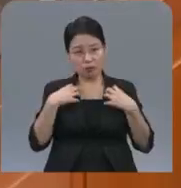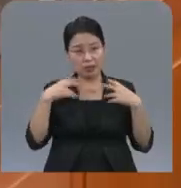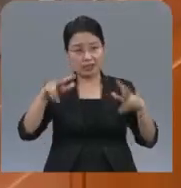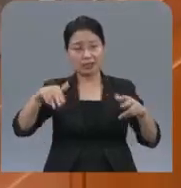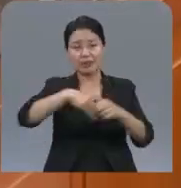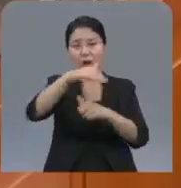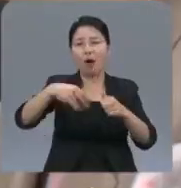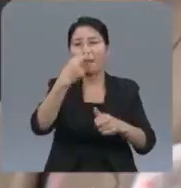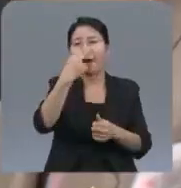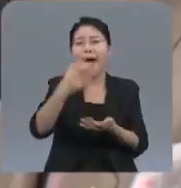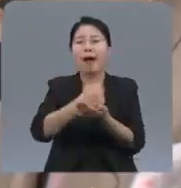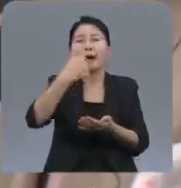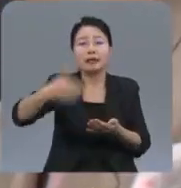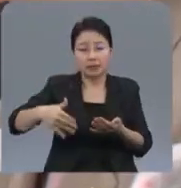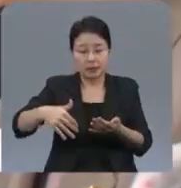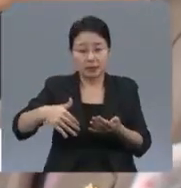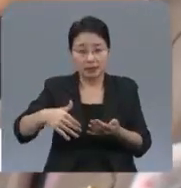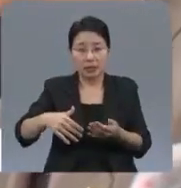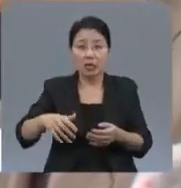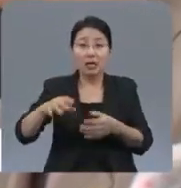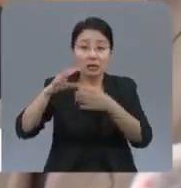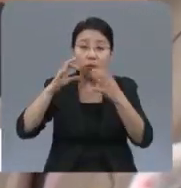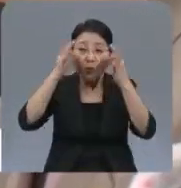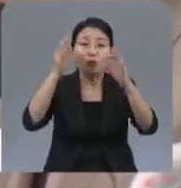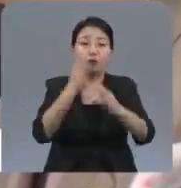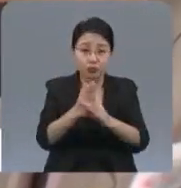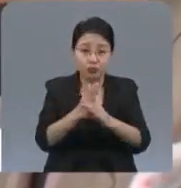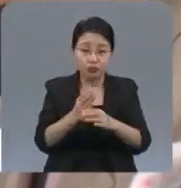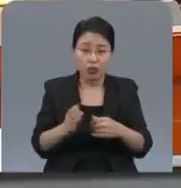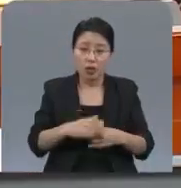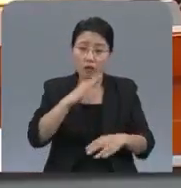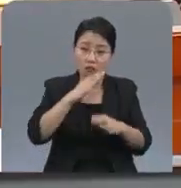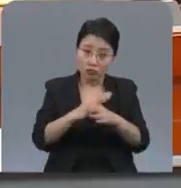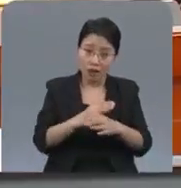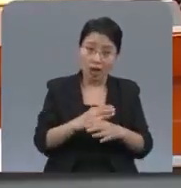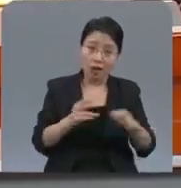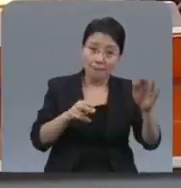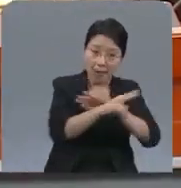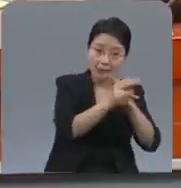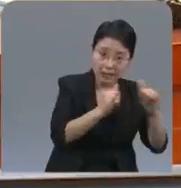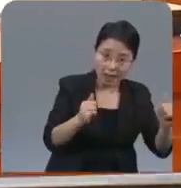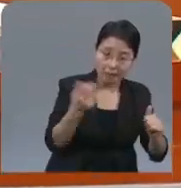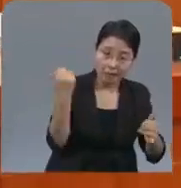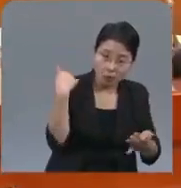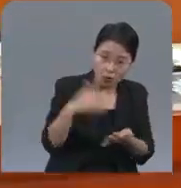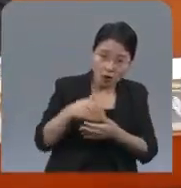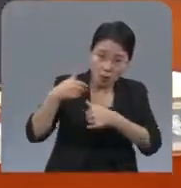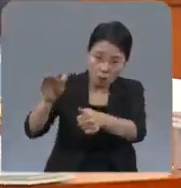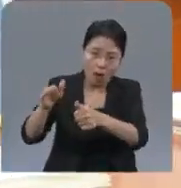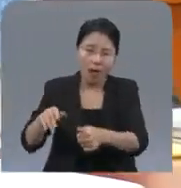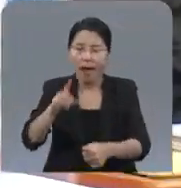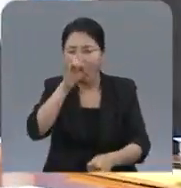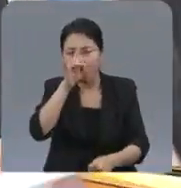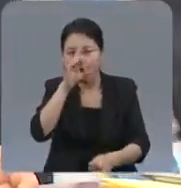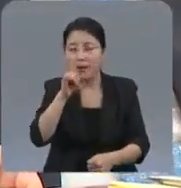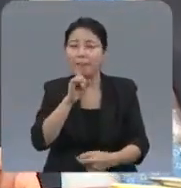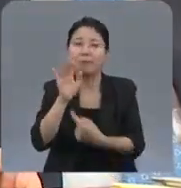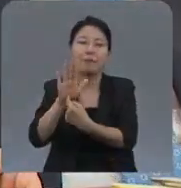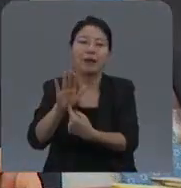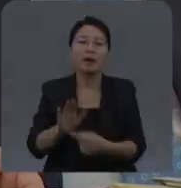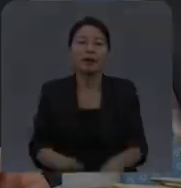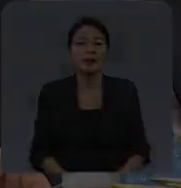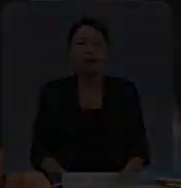Úc của đảng đối lập Dân Chủ Đồng hành thì đặt câu hỏi cho Chính phủ đang làm gì khi tính mạng của 600 người dân miền Bắc muốn đến tị nạn miền Nam đang bị